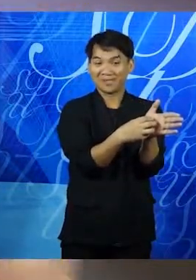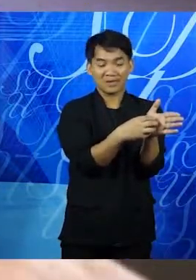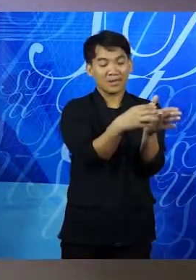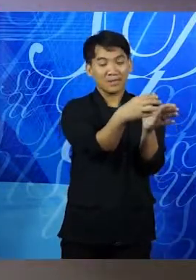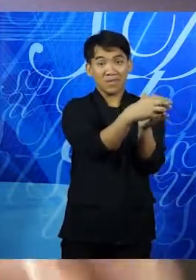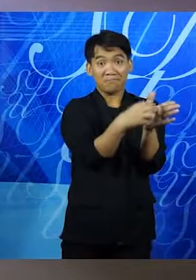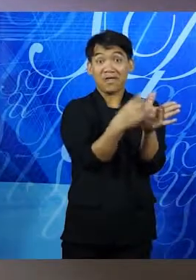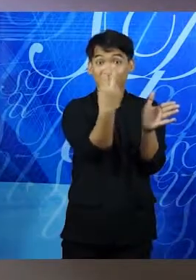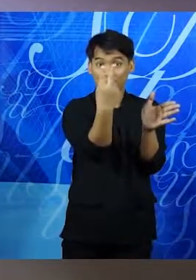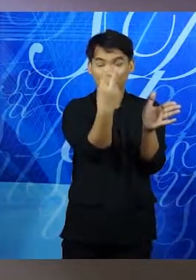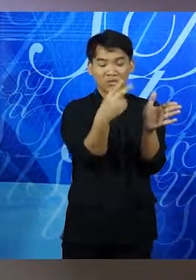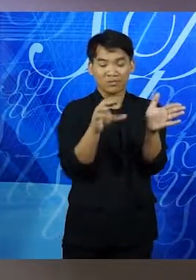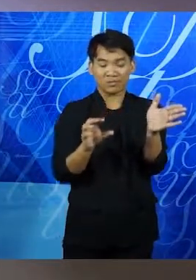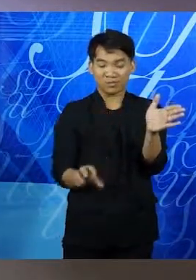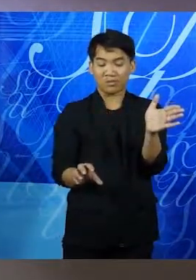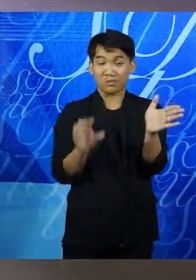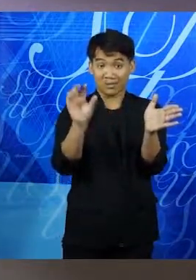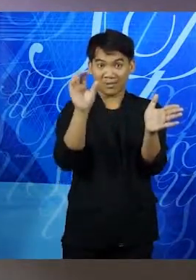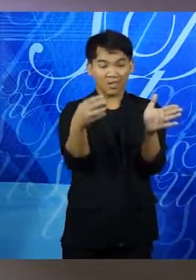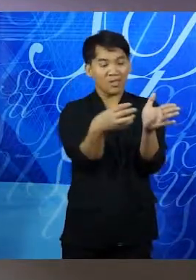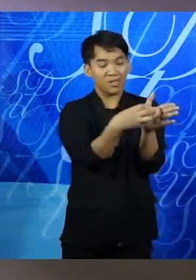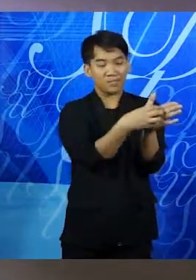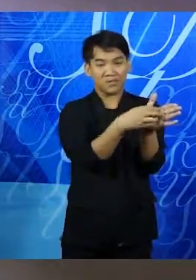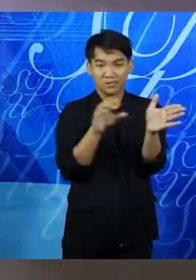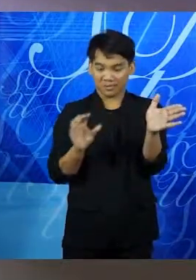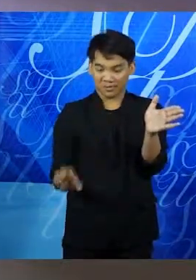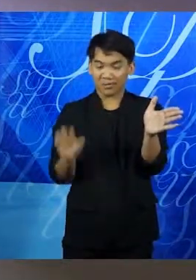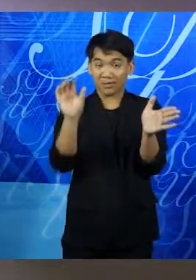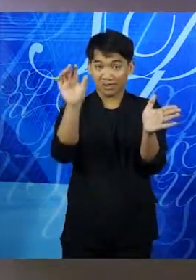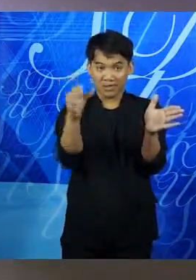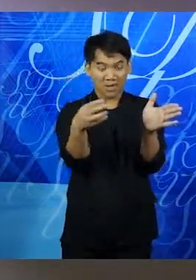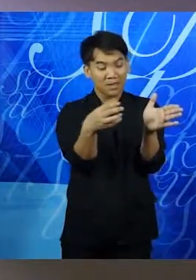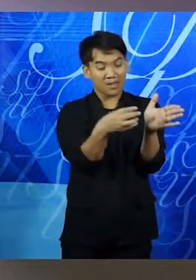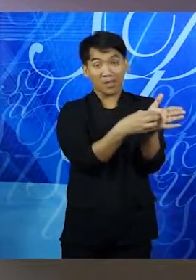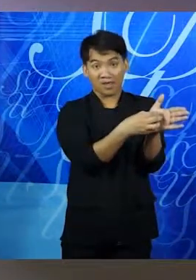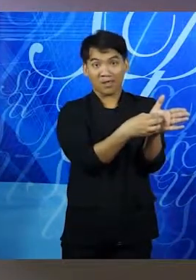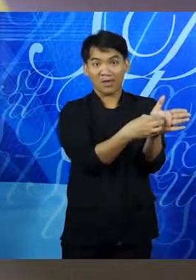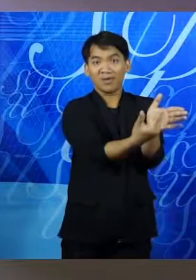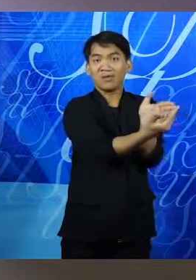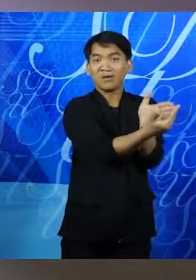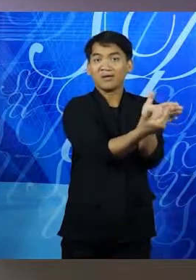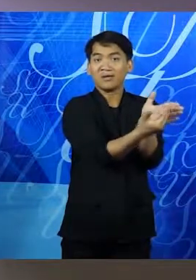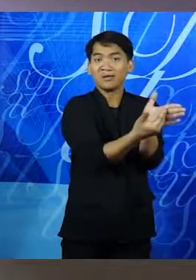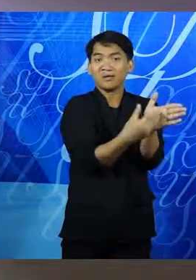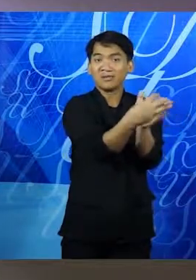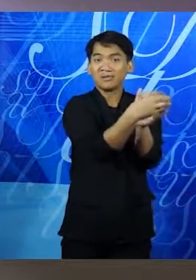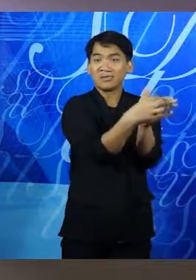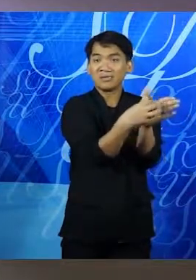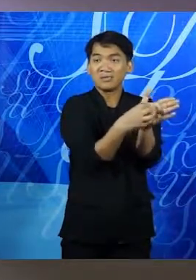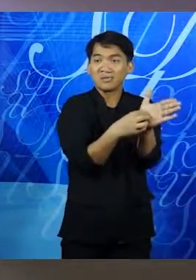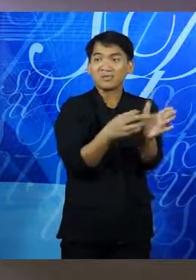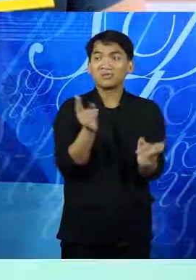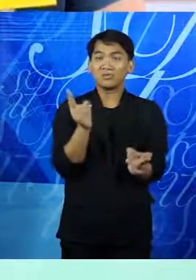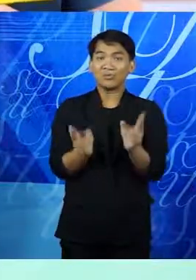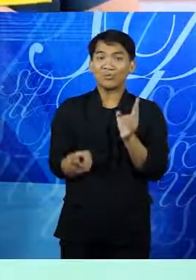ตุ๊กตาให้ติดของเล่นปุ๊บแล้วก็ให้ติดคำว่าและก็ให้ติดต่อไปคือตุ๊ก